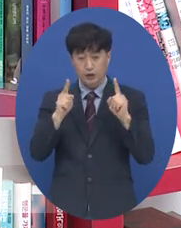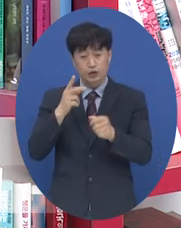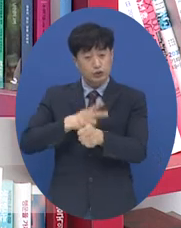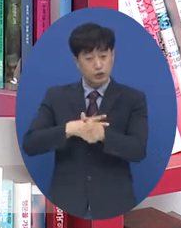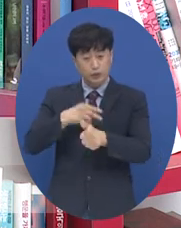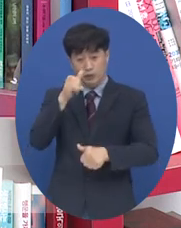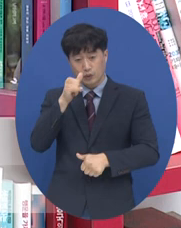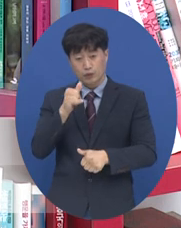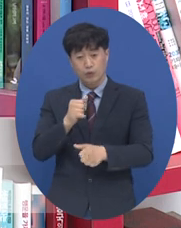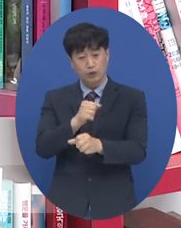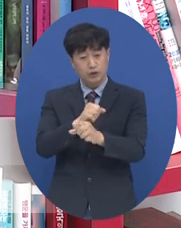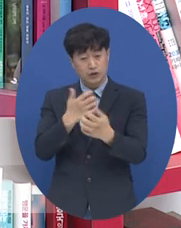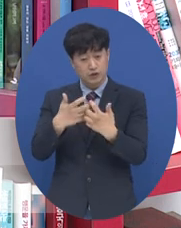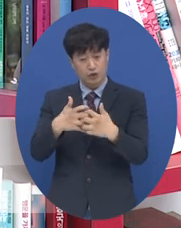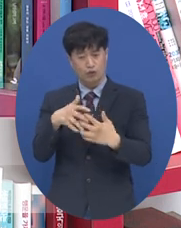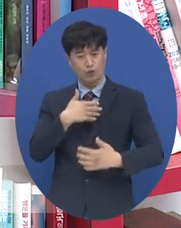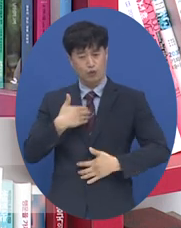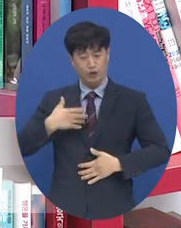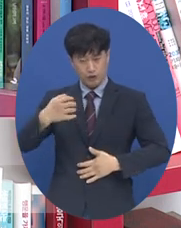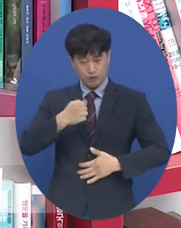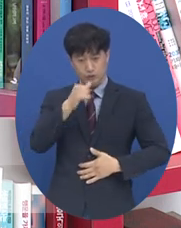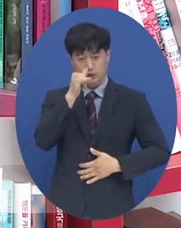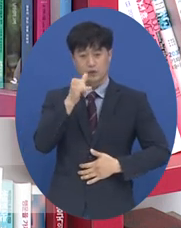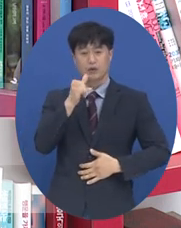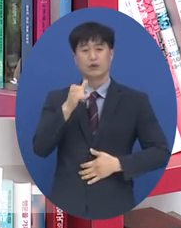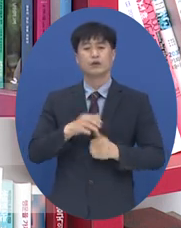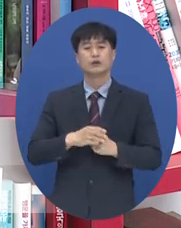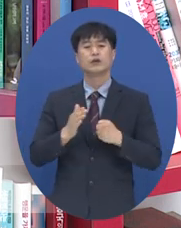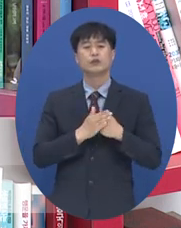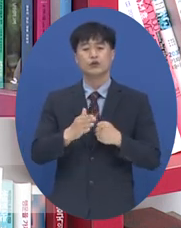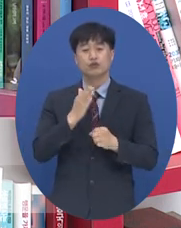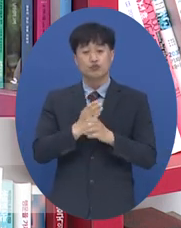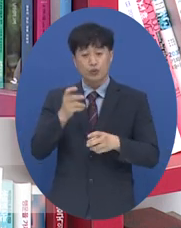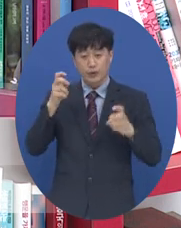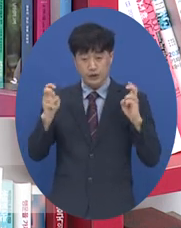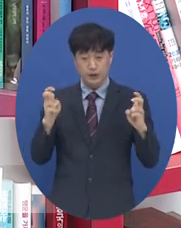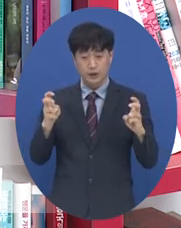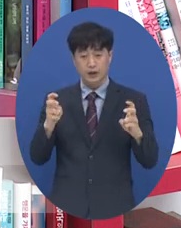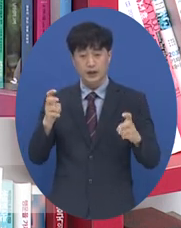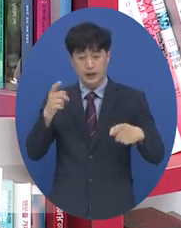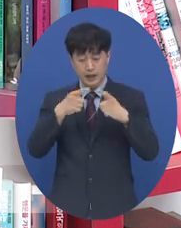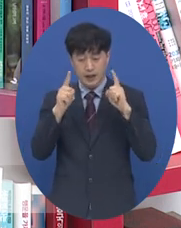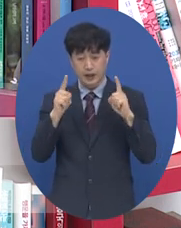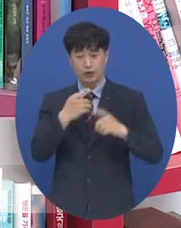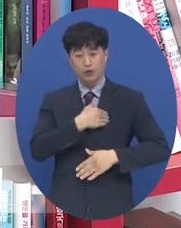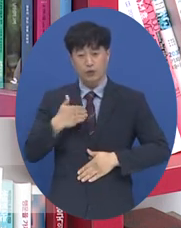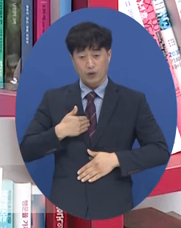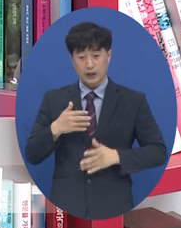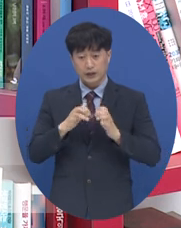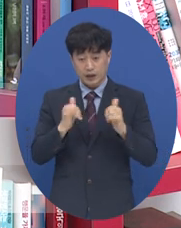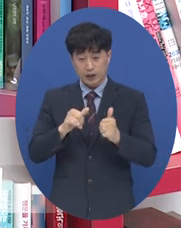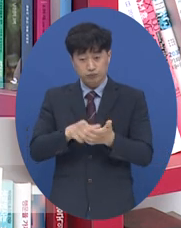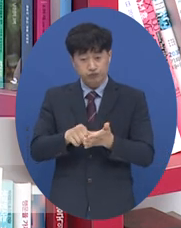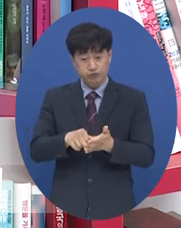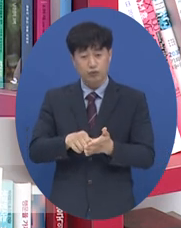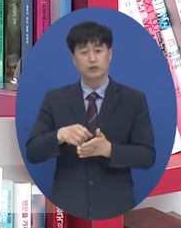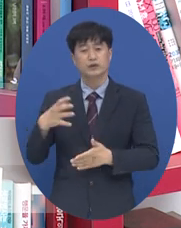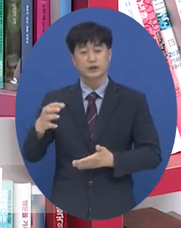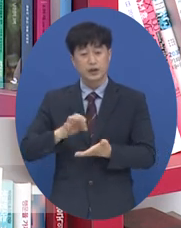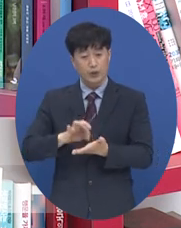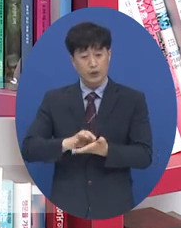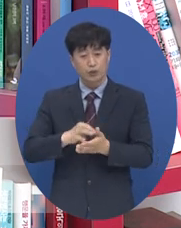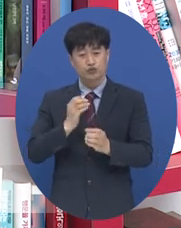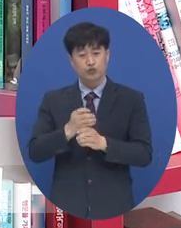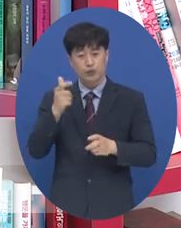경우에는 교수님들도 있고 연구 장비들도 충분히 갖추고 있습니다. 그렇기 때문에 중소기업들이 대학의 풍부한 인적, 물적 인프라를